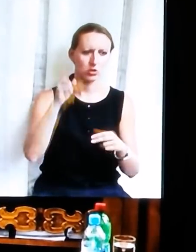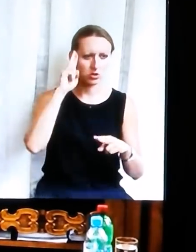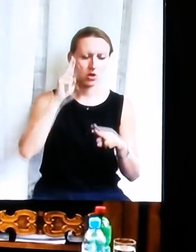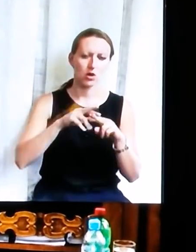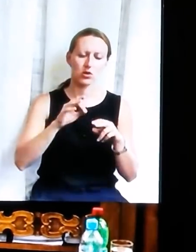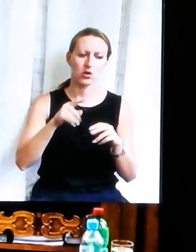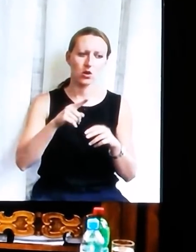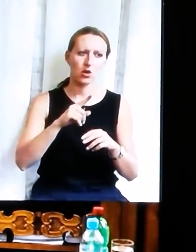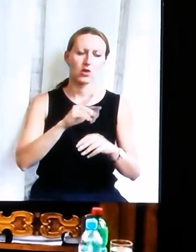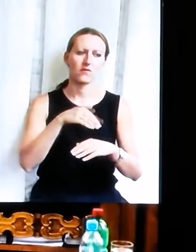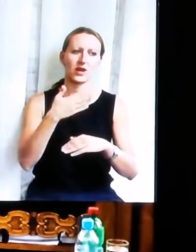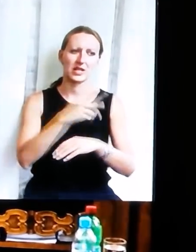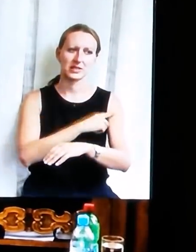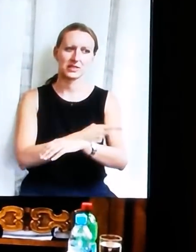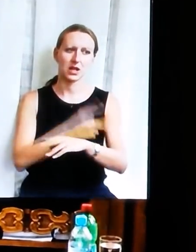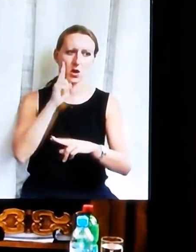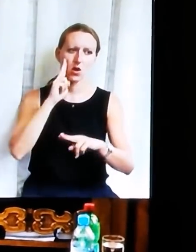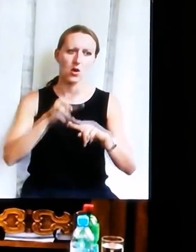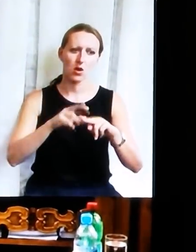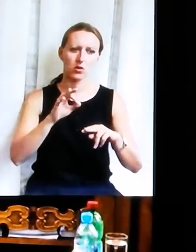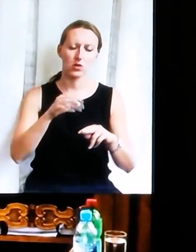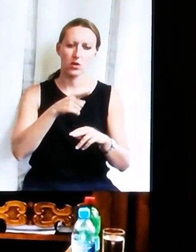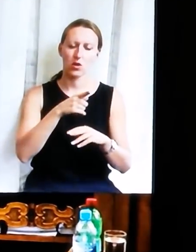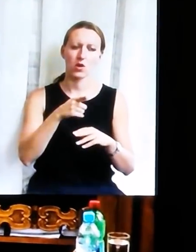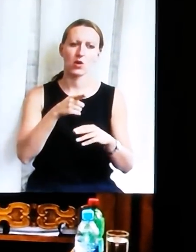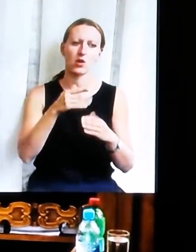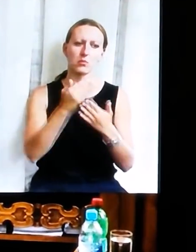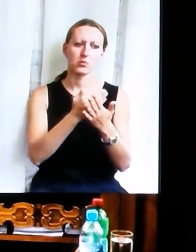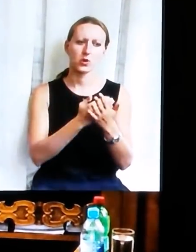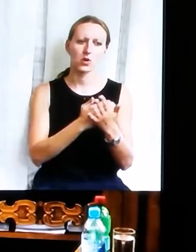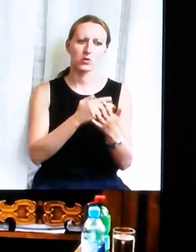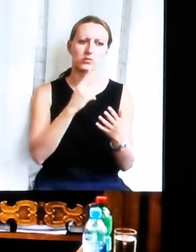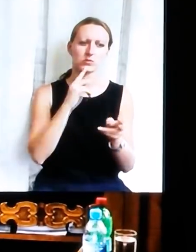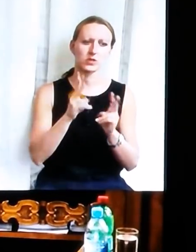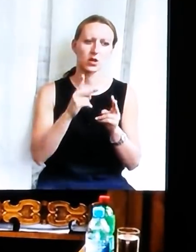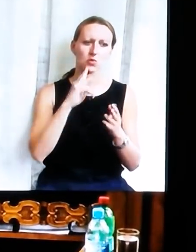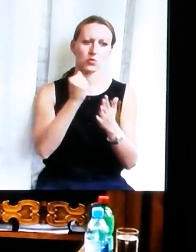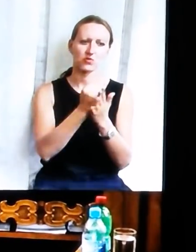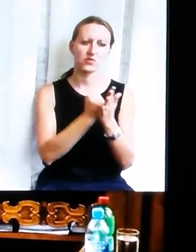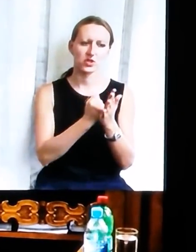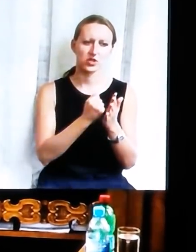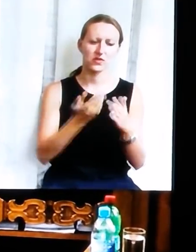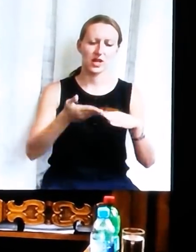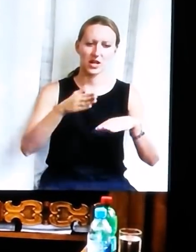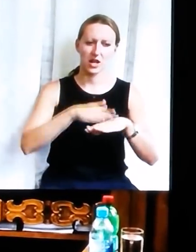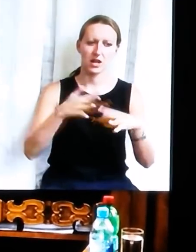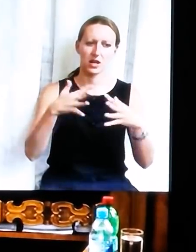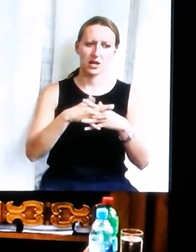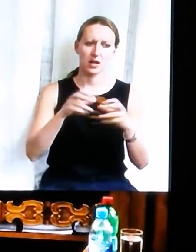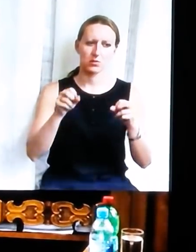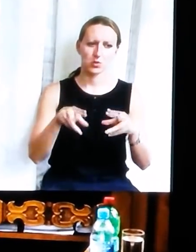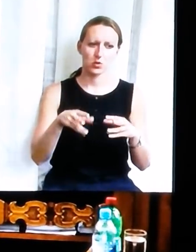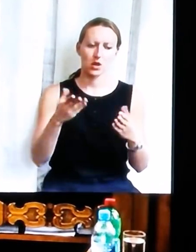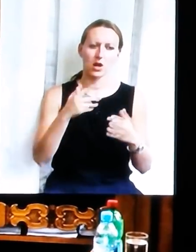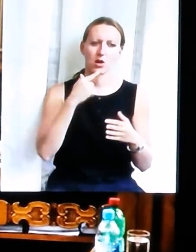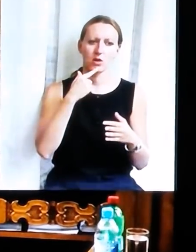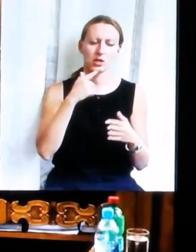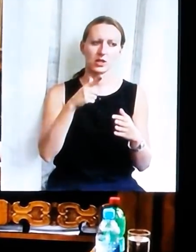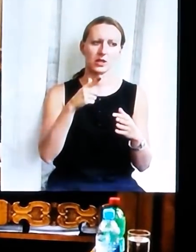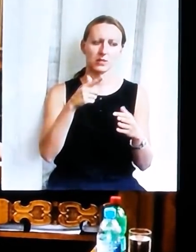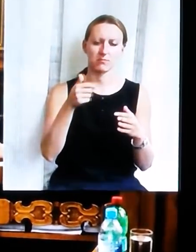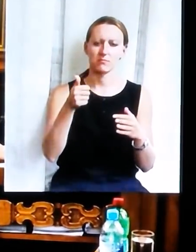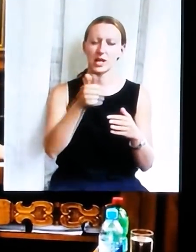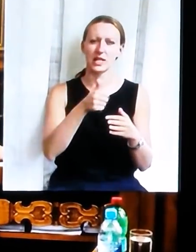o stavljanju van snage, odluke o mjerilima, postupku i načinu utvrđivanja naknade gradu Puli kao